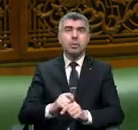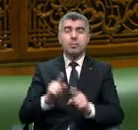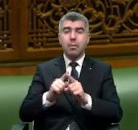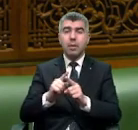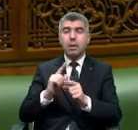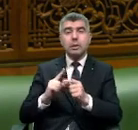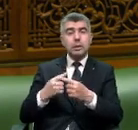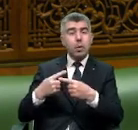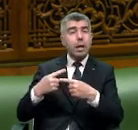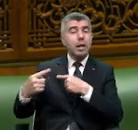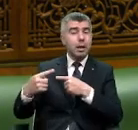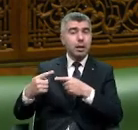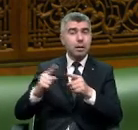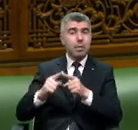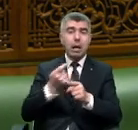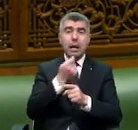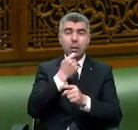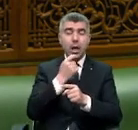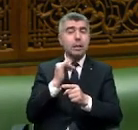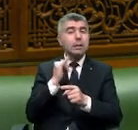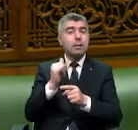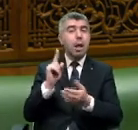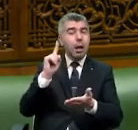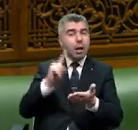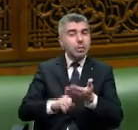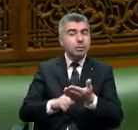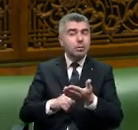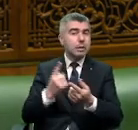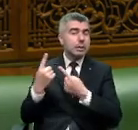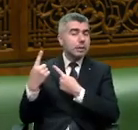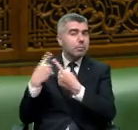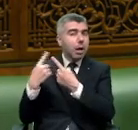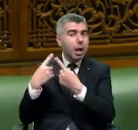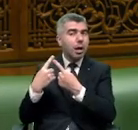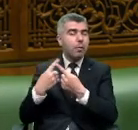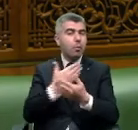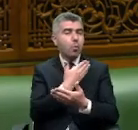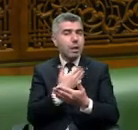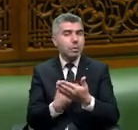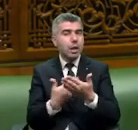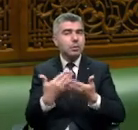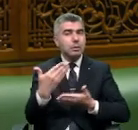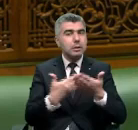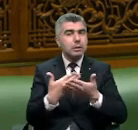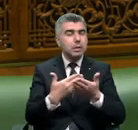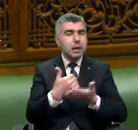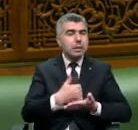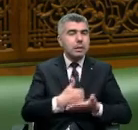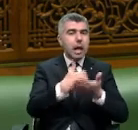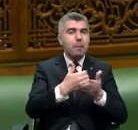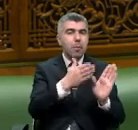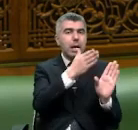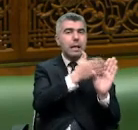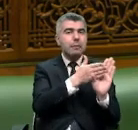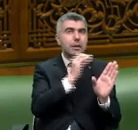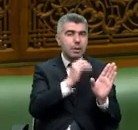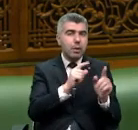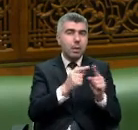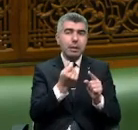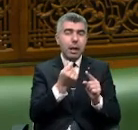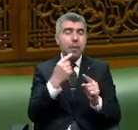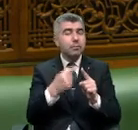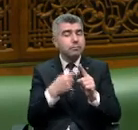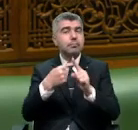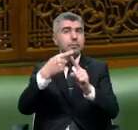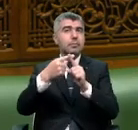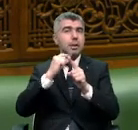الى جلساته الطويله، اذ لا يقتصر على الادويه وانما يستلزم جلسات استماع واستشاره ودعم نفسي لا تتوفر الا في القطاع الخاص وثمنها مرتفع وبعيد